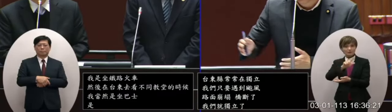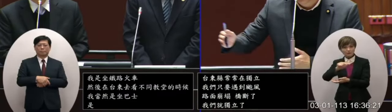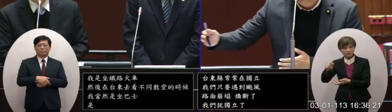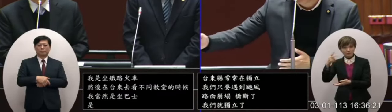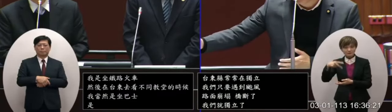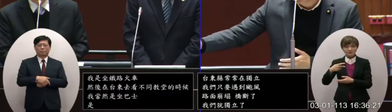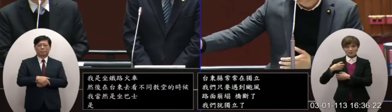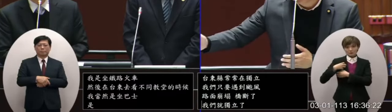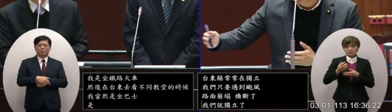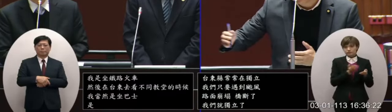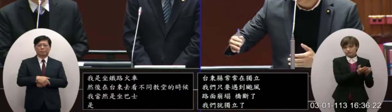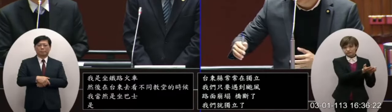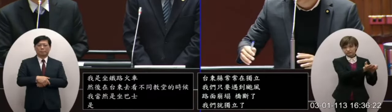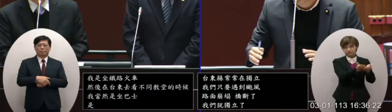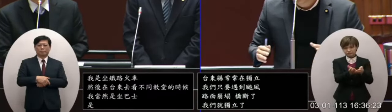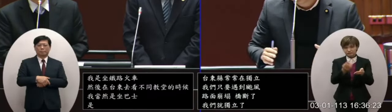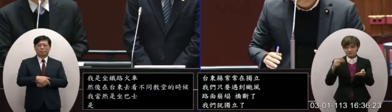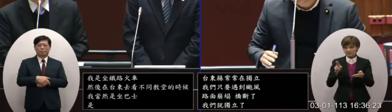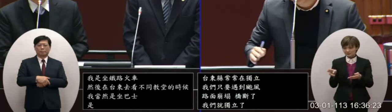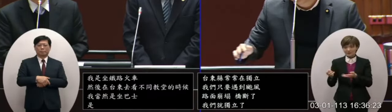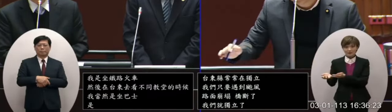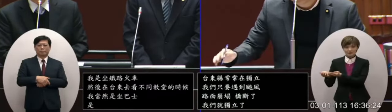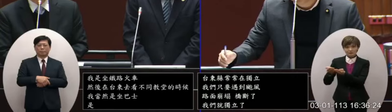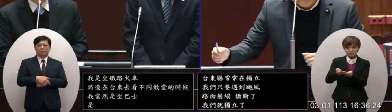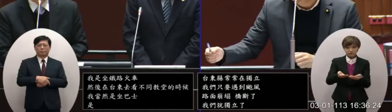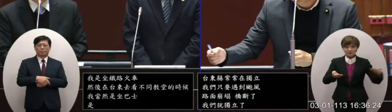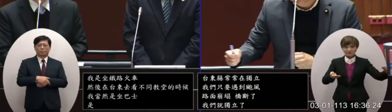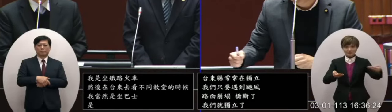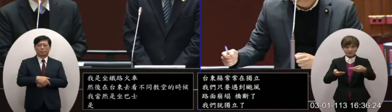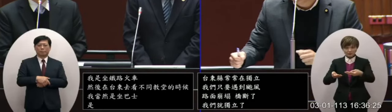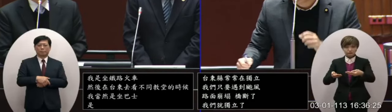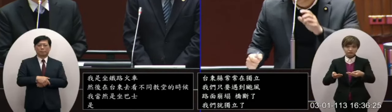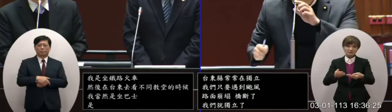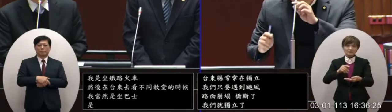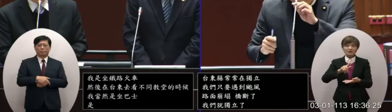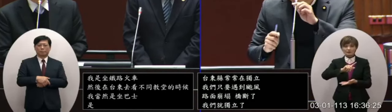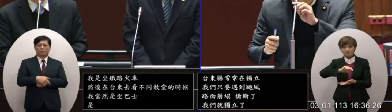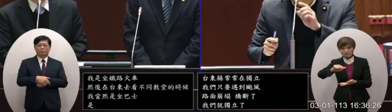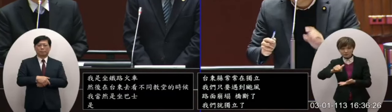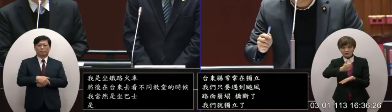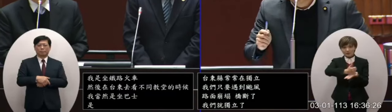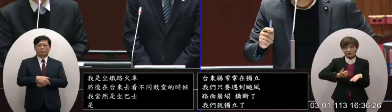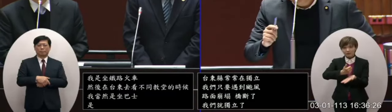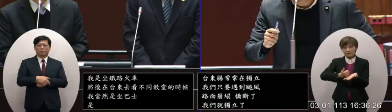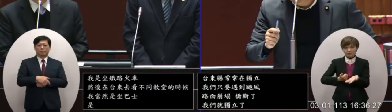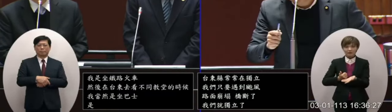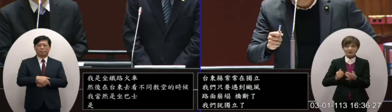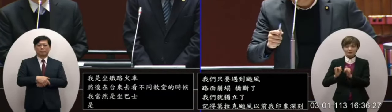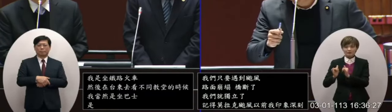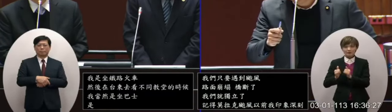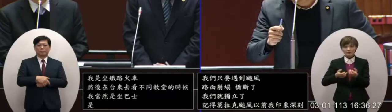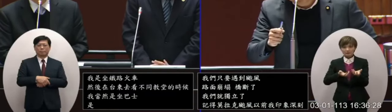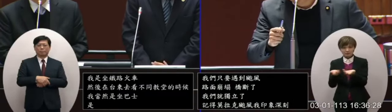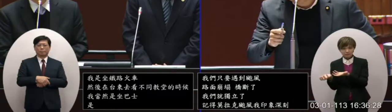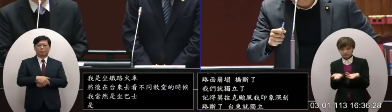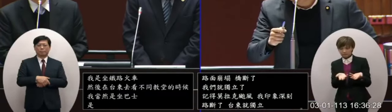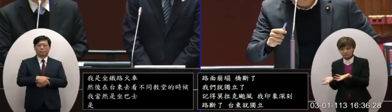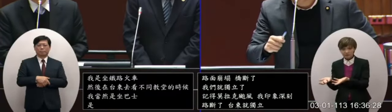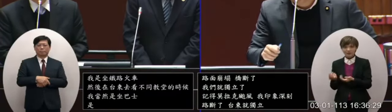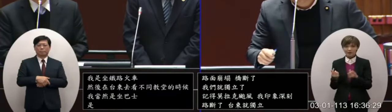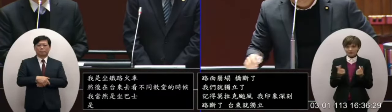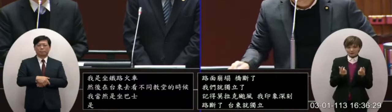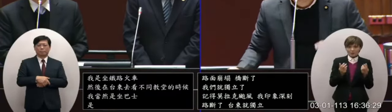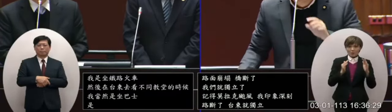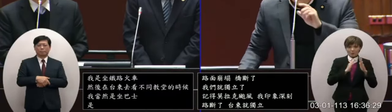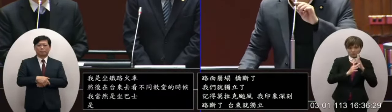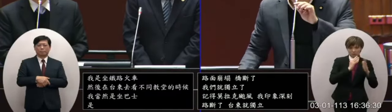民去外海这样子再进来，乡亲在岸边抢滩。我印象很深刻，战争的过程好像就是